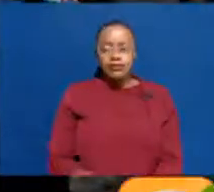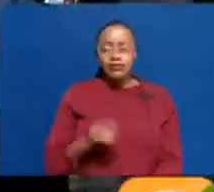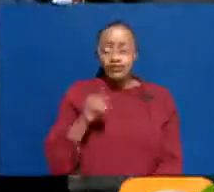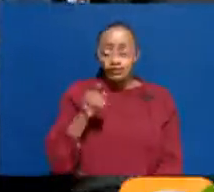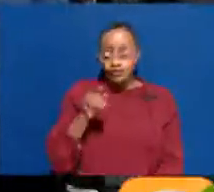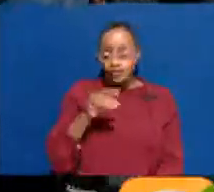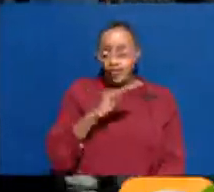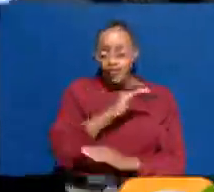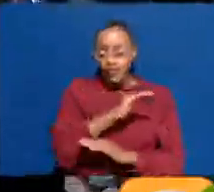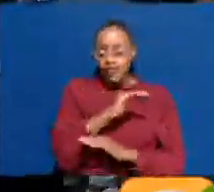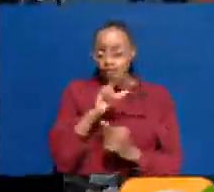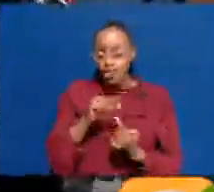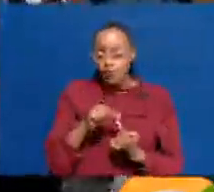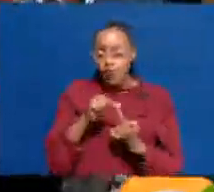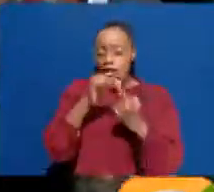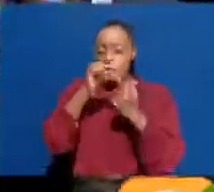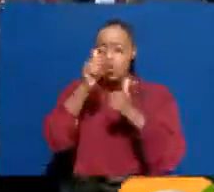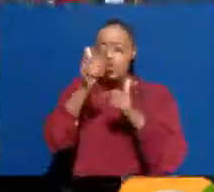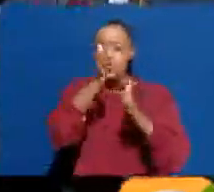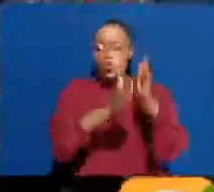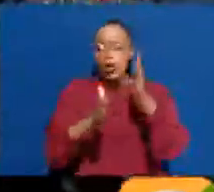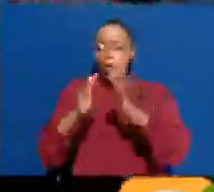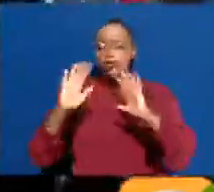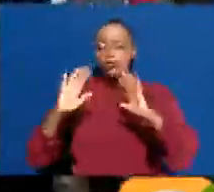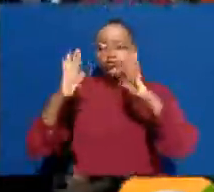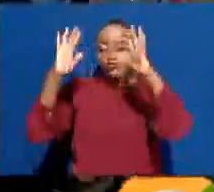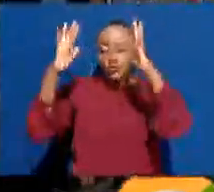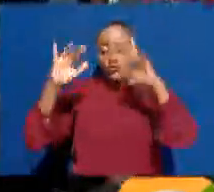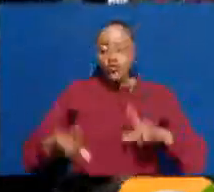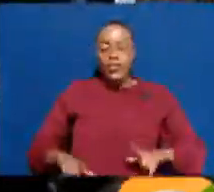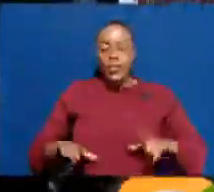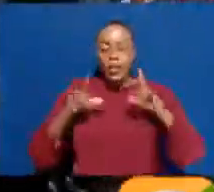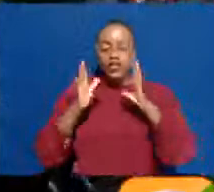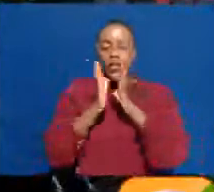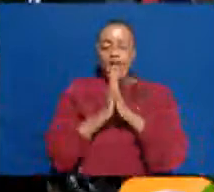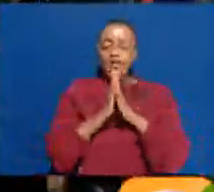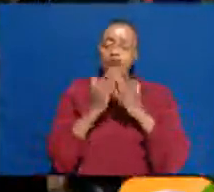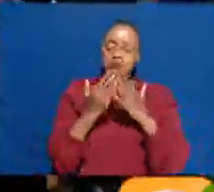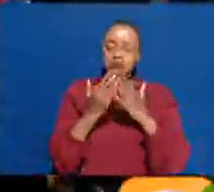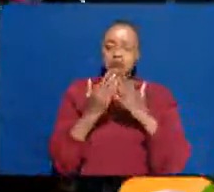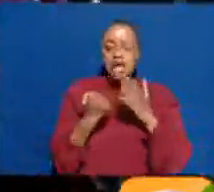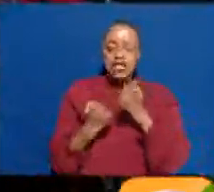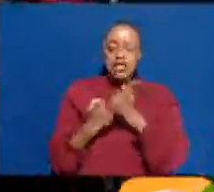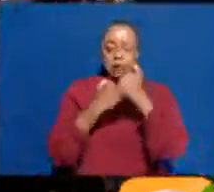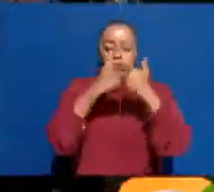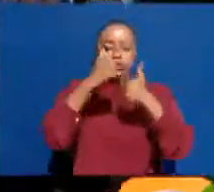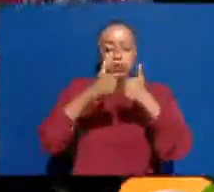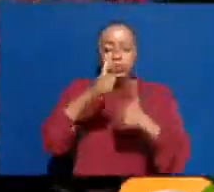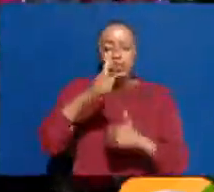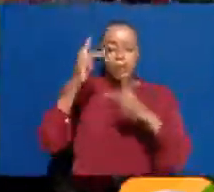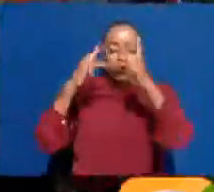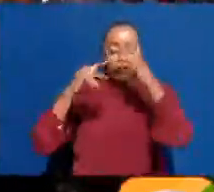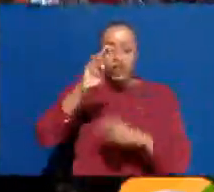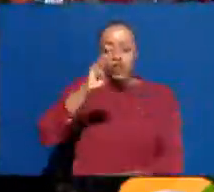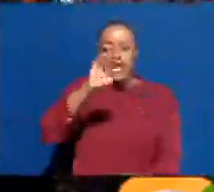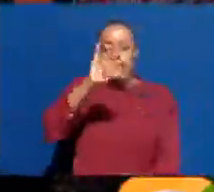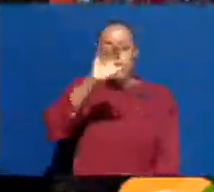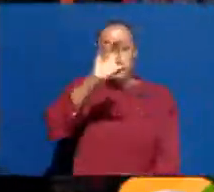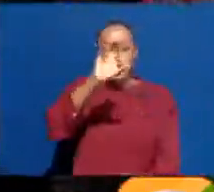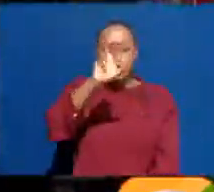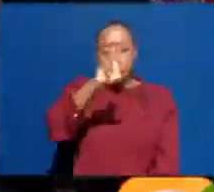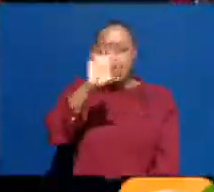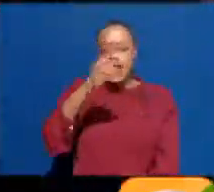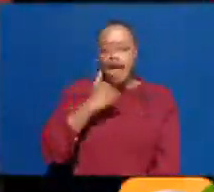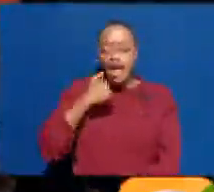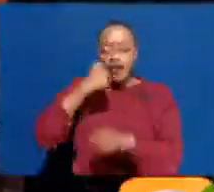Ilikuwa jioni ya kipekee iliyoandaliwa kusherekea maisha na mchango wa Profesa Micere Githae Mugo. Hafla hii